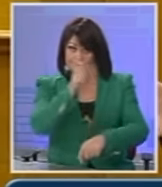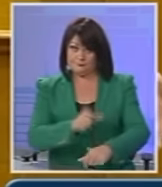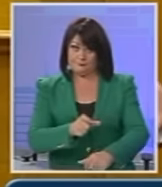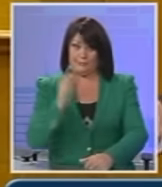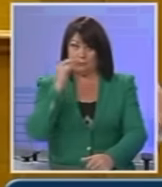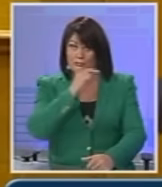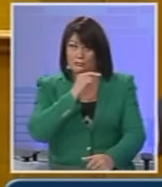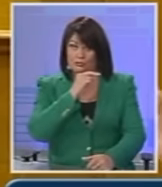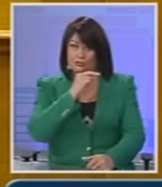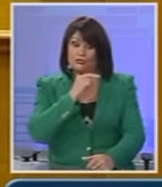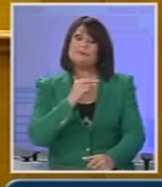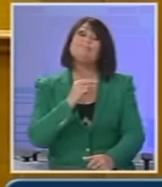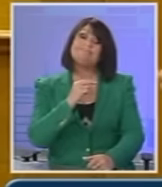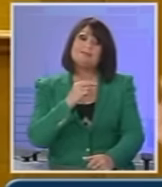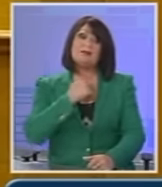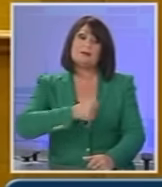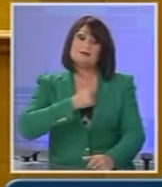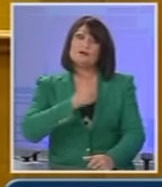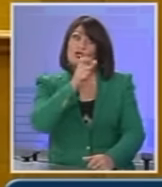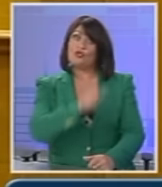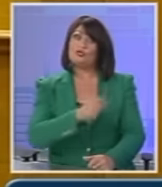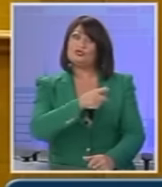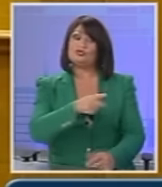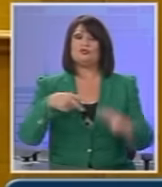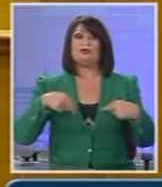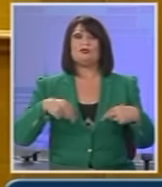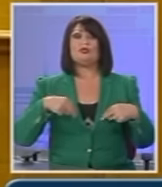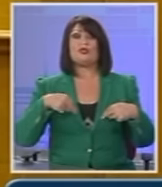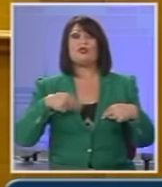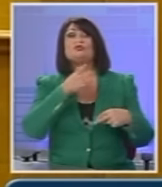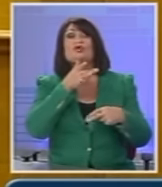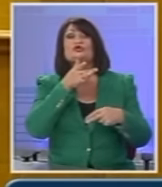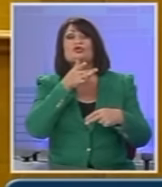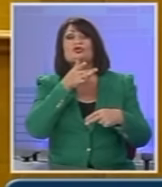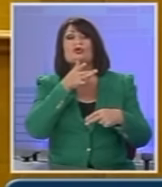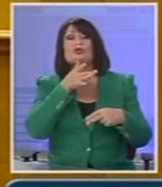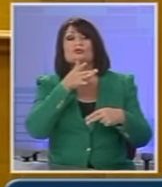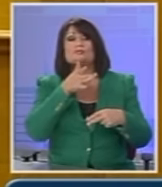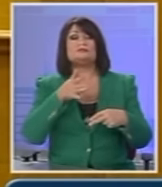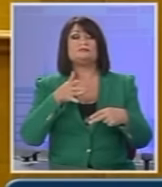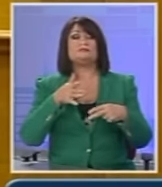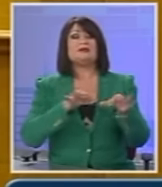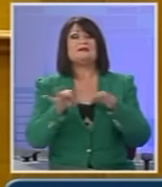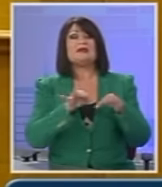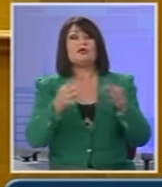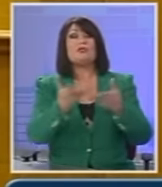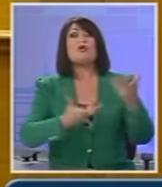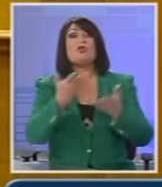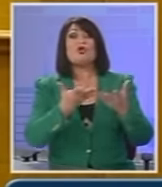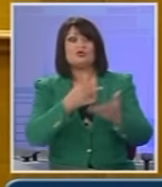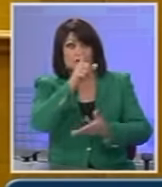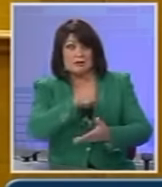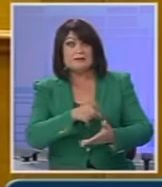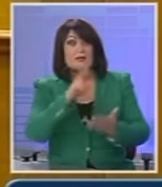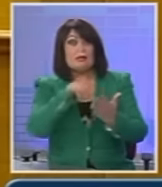Πρωθυπουργέ, ατυχώς για σας, κατέθεσε ο υπουργός σας το προσχέδιο του προϋπολογισμού. Δεν το είχατε διαβάσει, δεν το είχατε